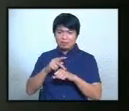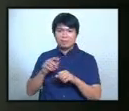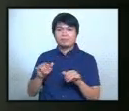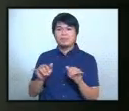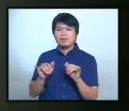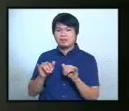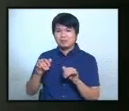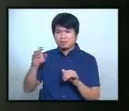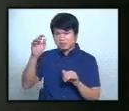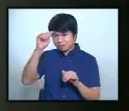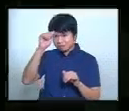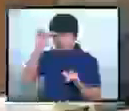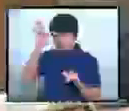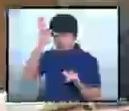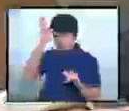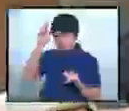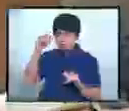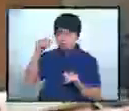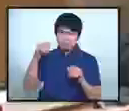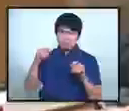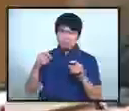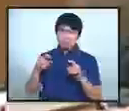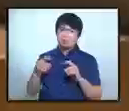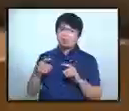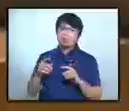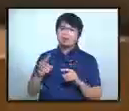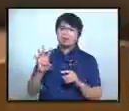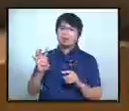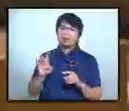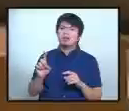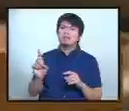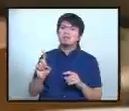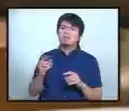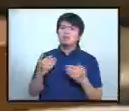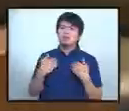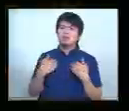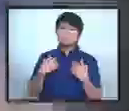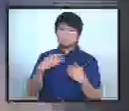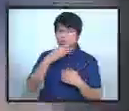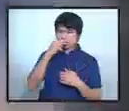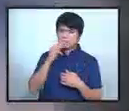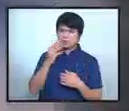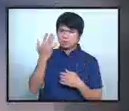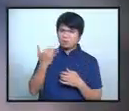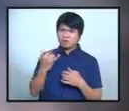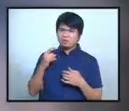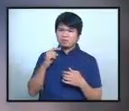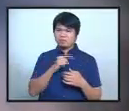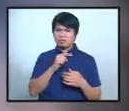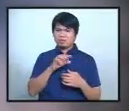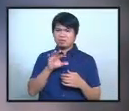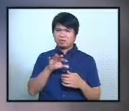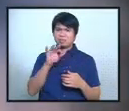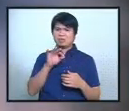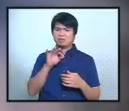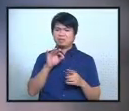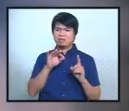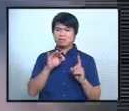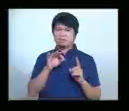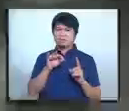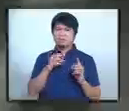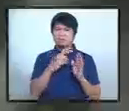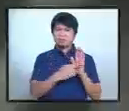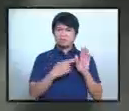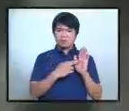at Sacay din ano. Pero mabalik nga tayo sa tanong, ano bang meron si Pacquiao at bakit siya ang napili na gaganap sa talambuhay ni Miguel